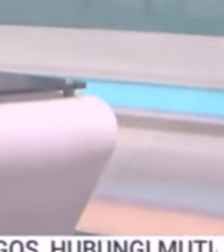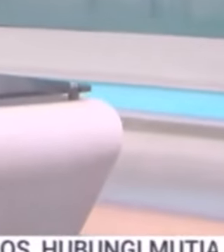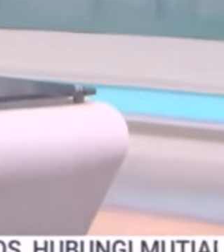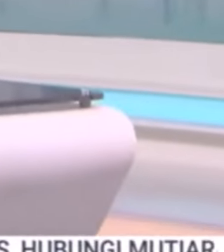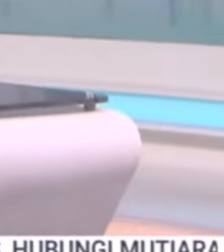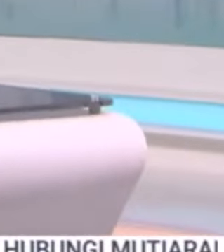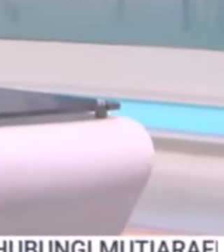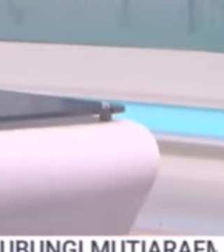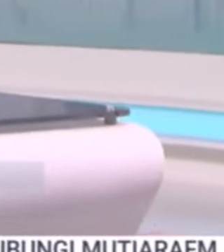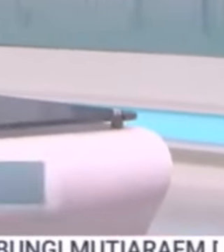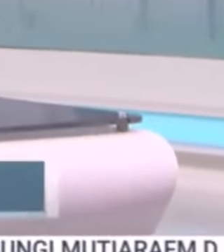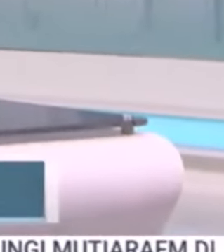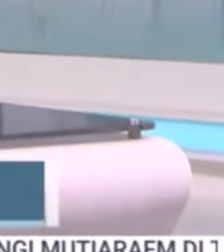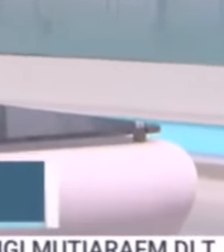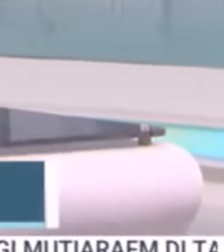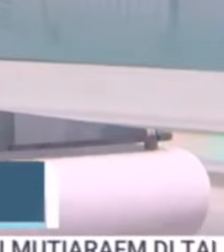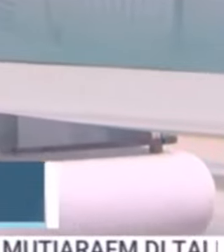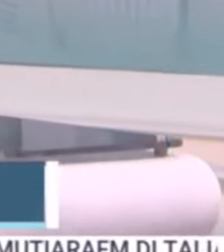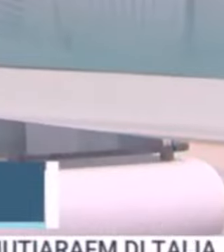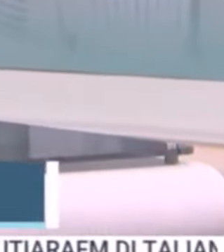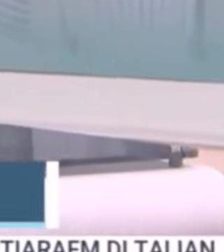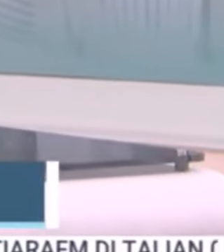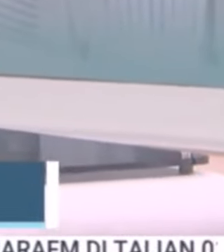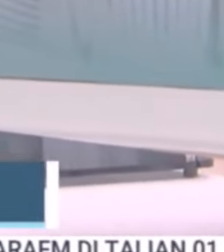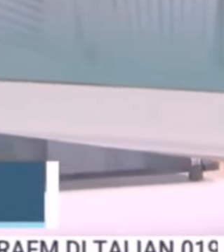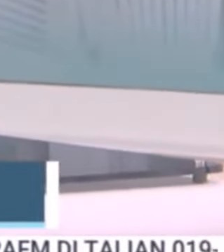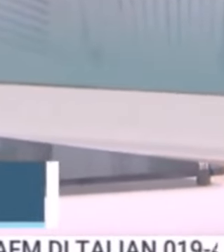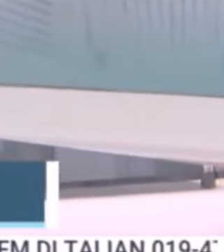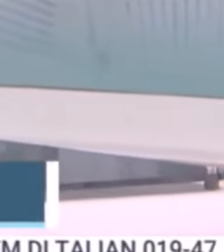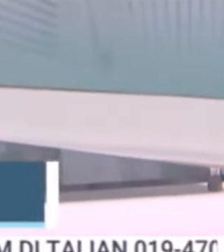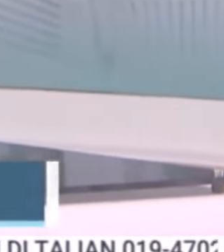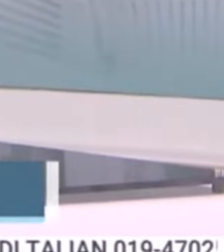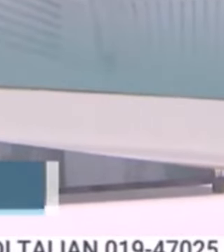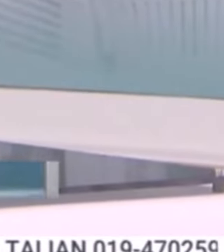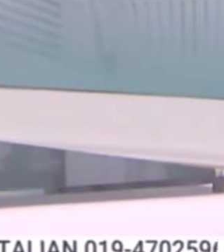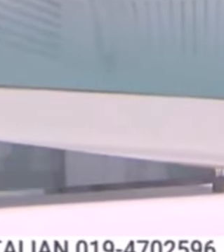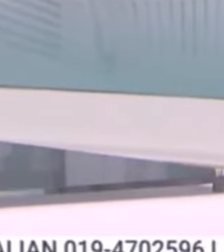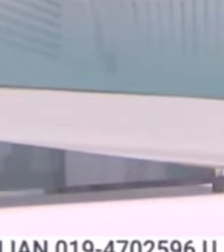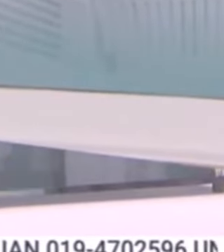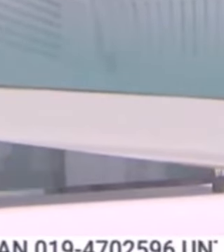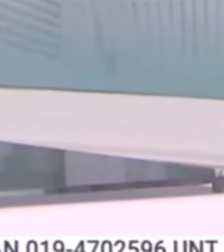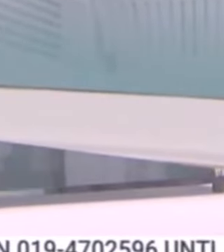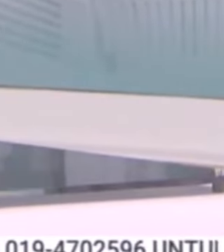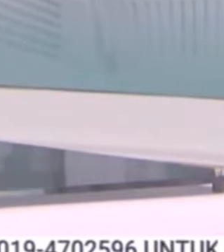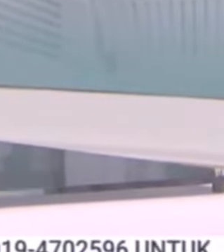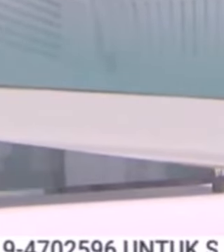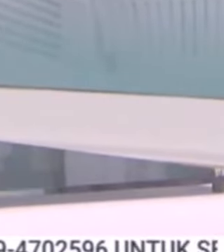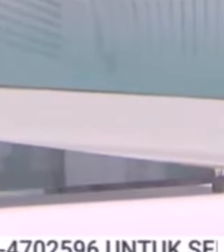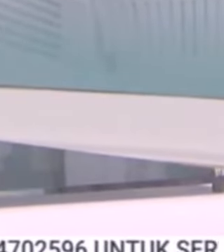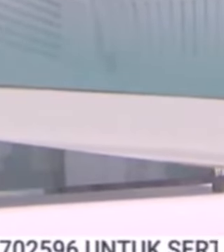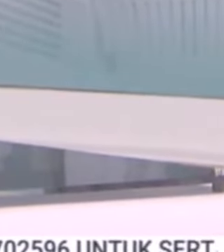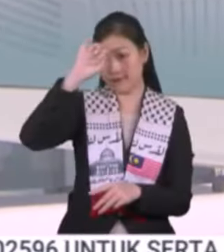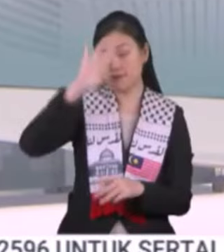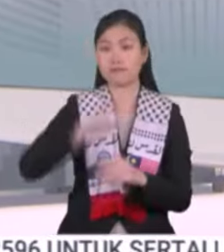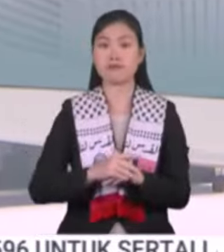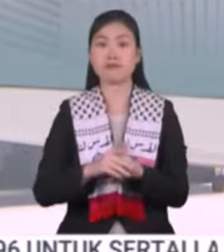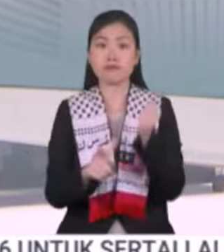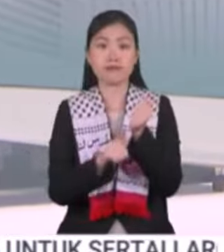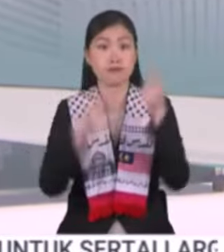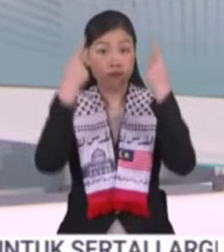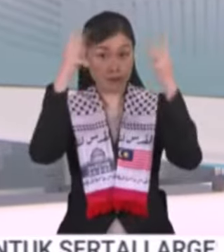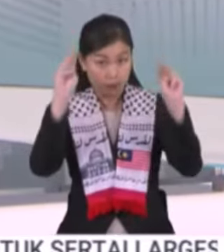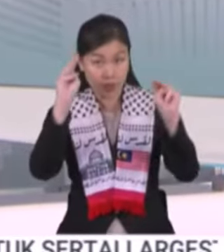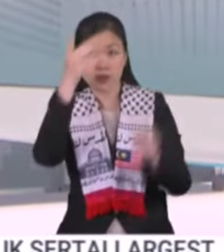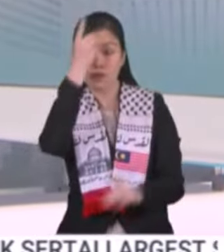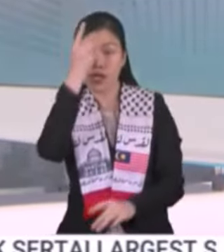Assalamualaikum, salam Malaysia Madani. Audit integriti akan dilaksanakan ke atas keseluruhan sistem utiliti di Jalan Masjid India.